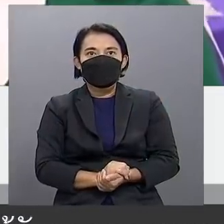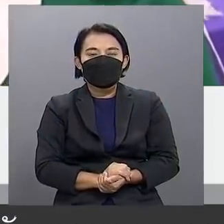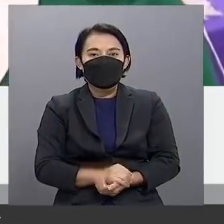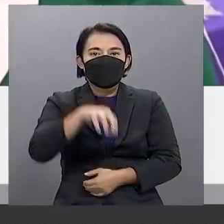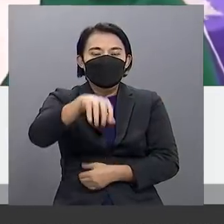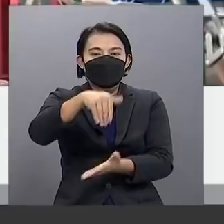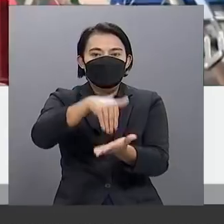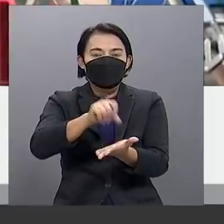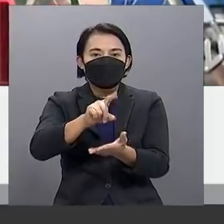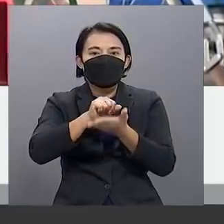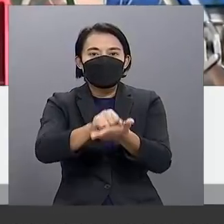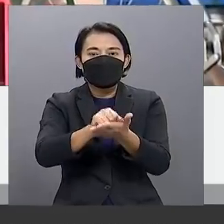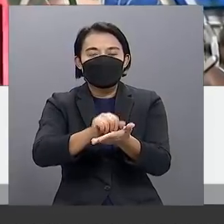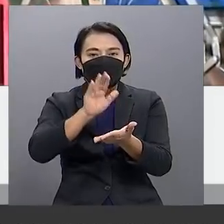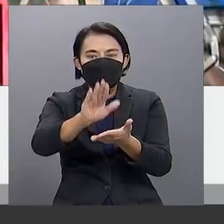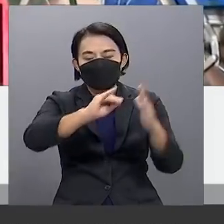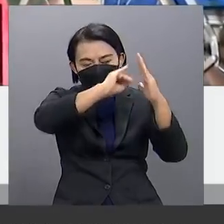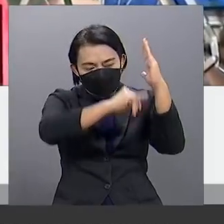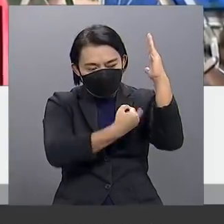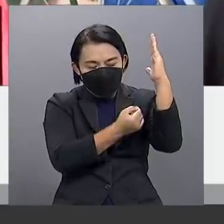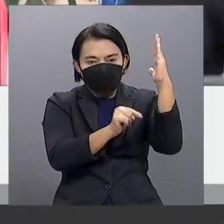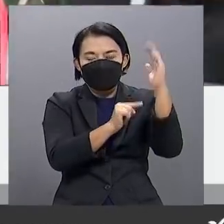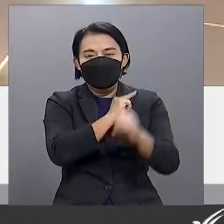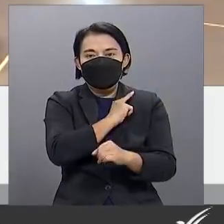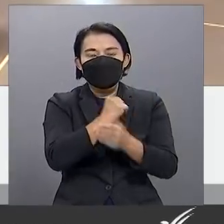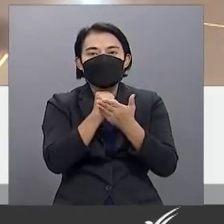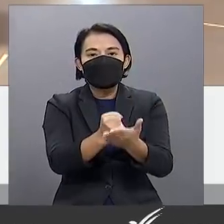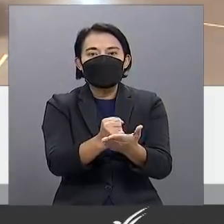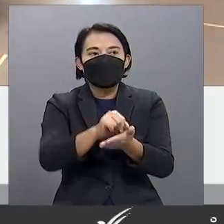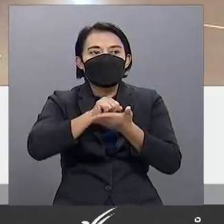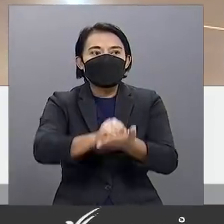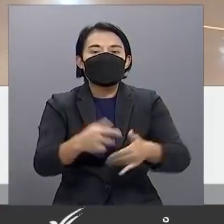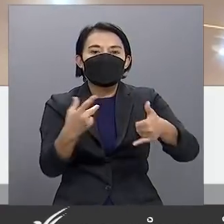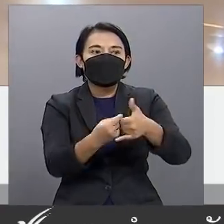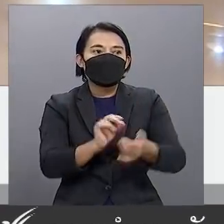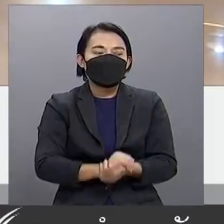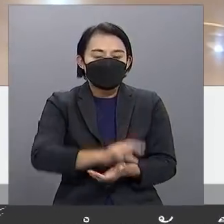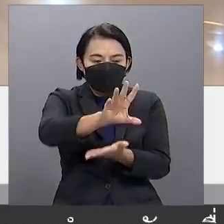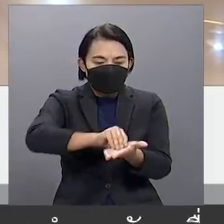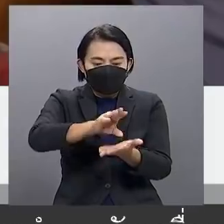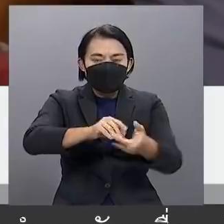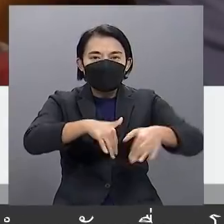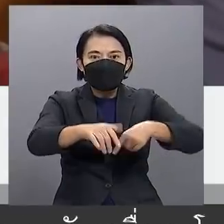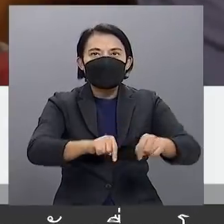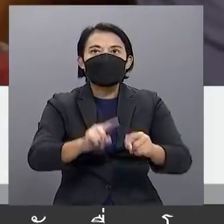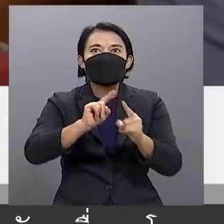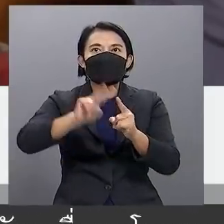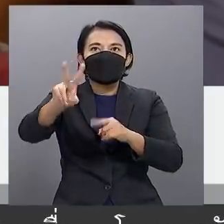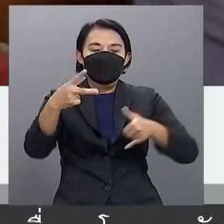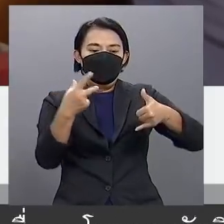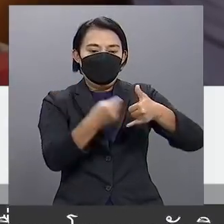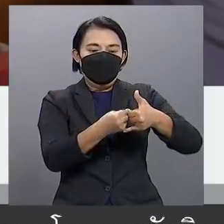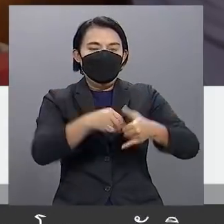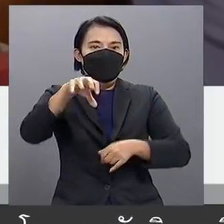ดรองรับบริการนี้ให้รวบรวมรายชอประชาชนที่ต้องการจะรับเข็ม2ี่โรงพยาบาลใล้บ้าน